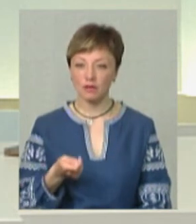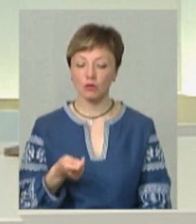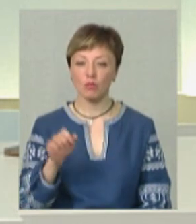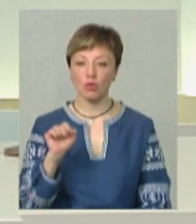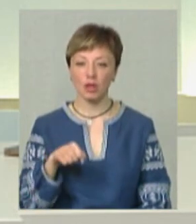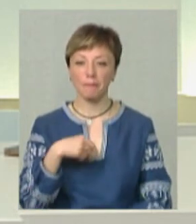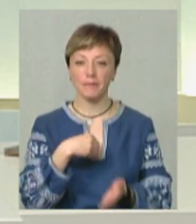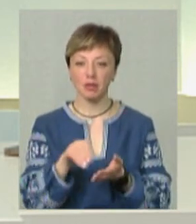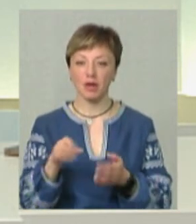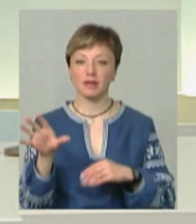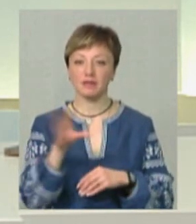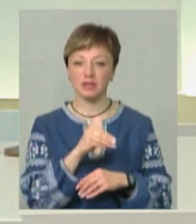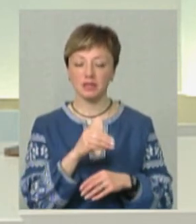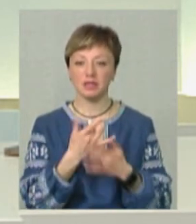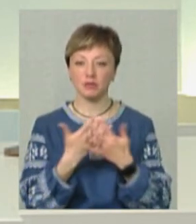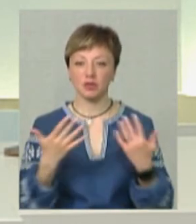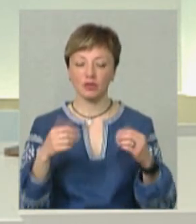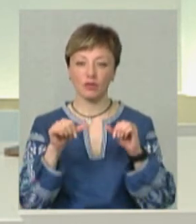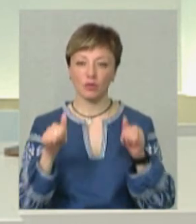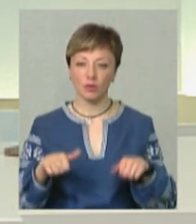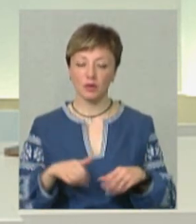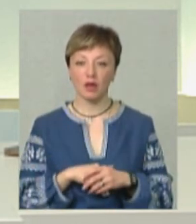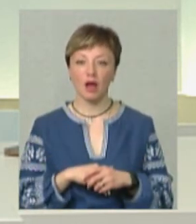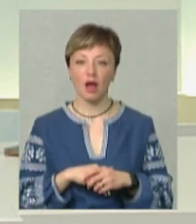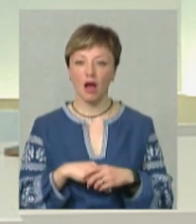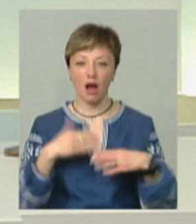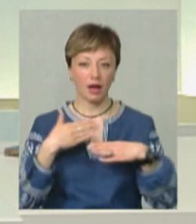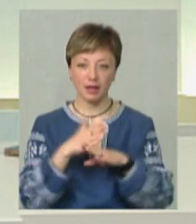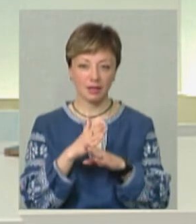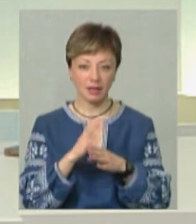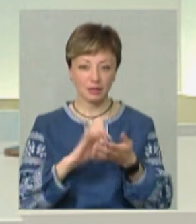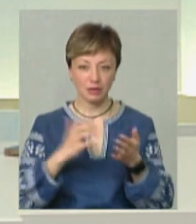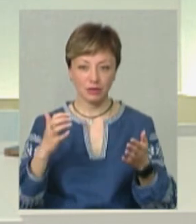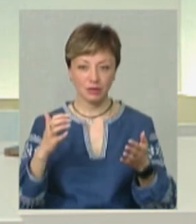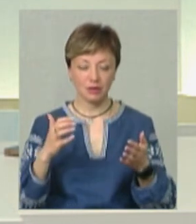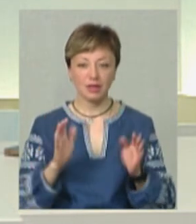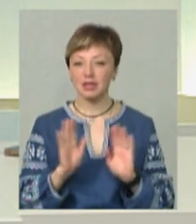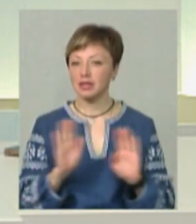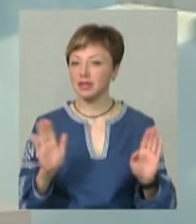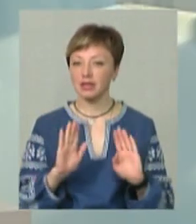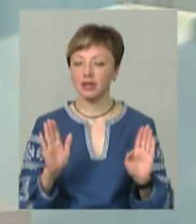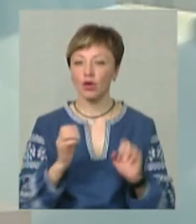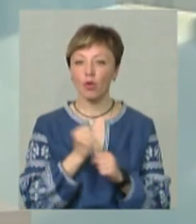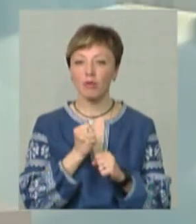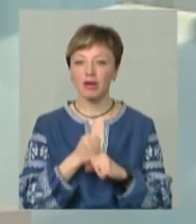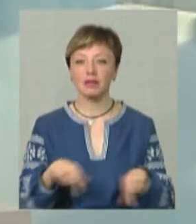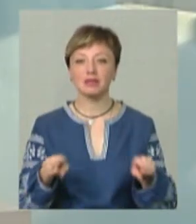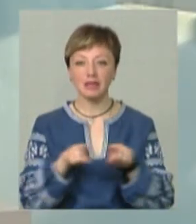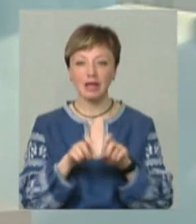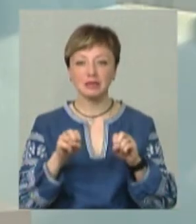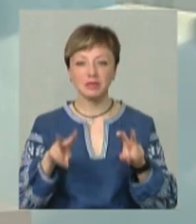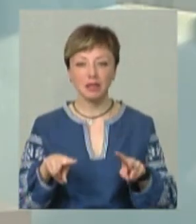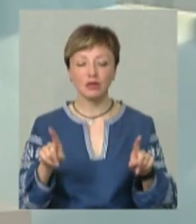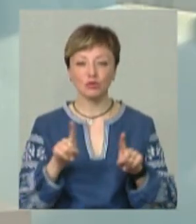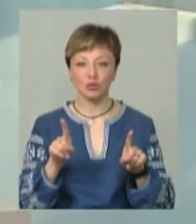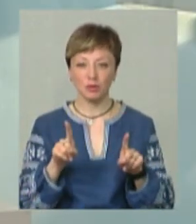могли придбати всі, і різноманітний форм але теж. Але воно не надто крихке, як для намиста? Ні, вони робили так спеціально,